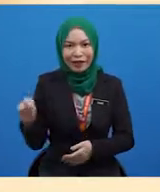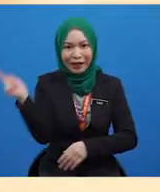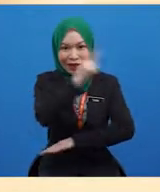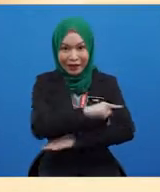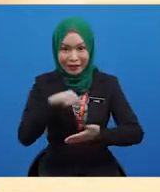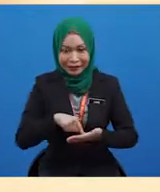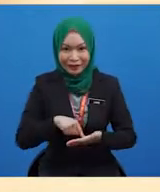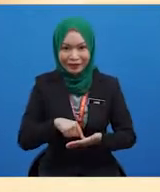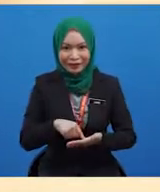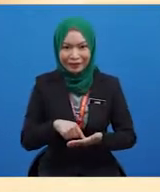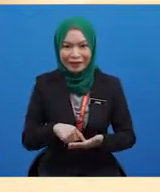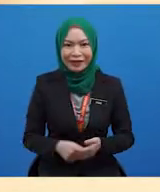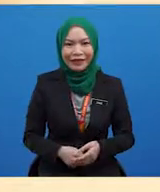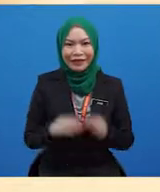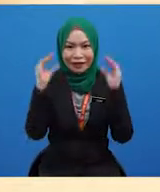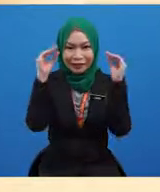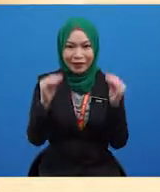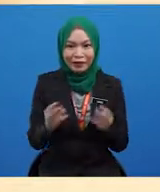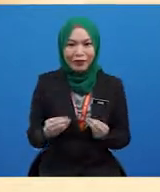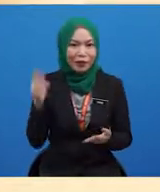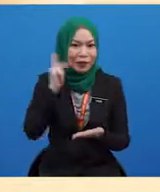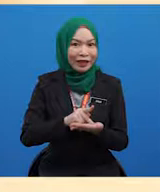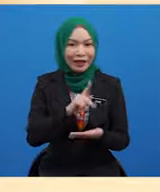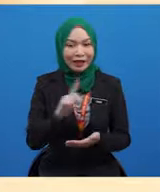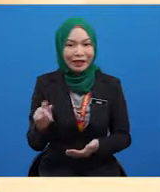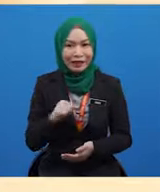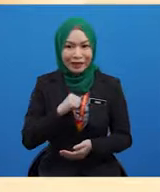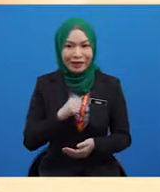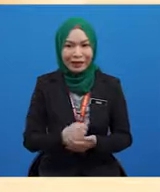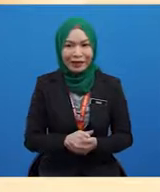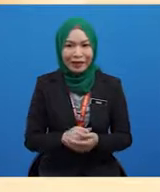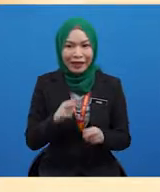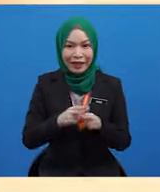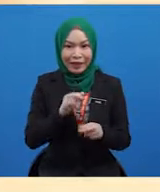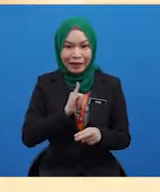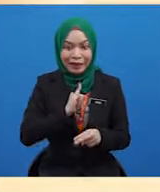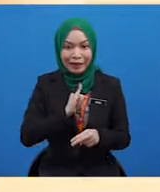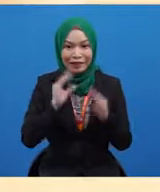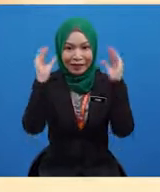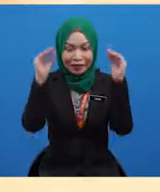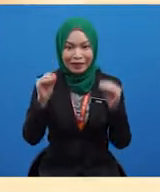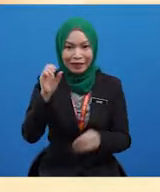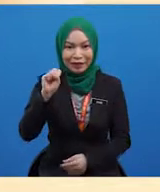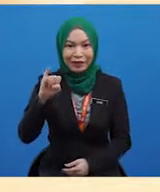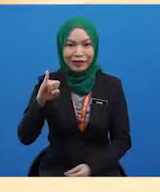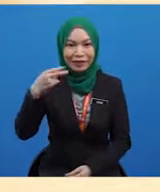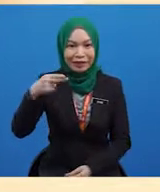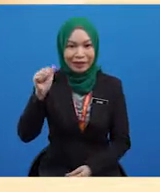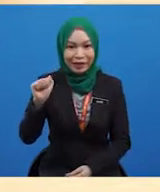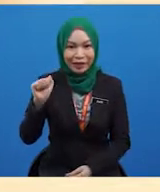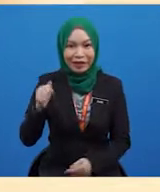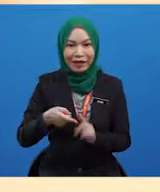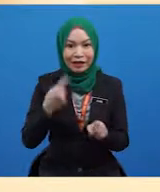pada hari ini. Izinkan cikgu memperkenalkan diri dahulu. Nama cikgu ialah Cikgu Siha binti Ibrahim dari Kolej Tingkatan